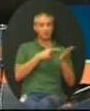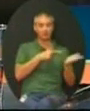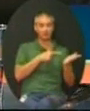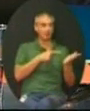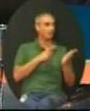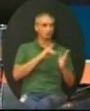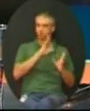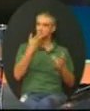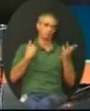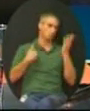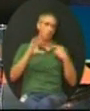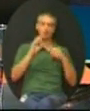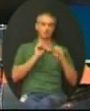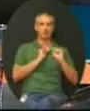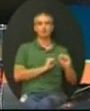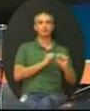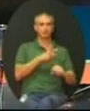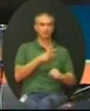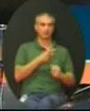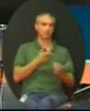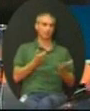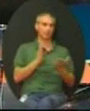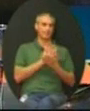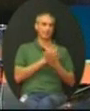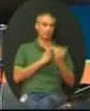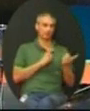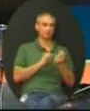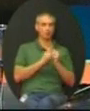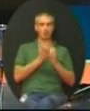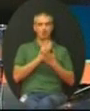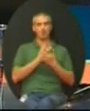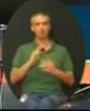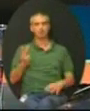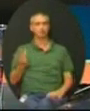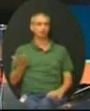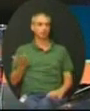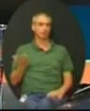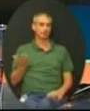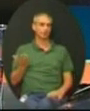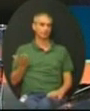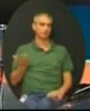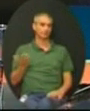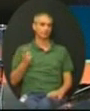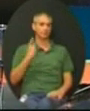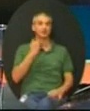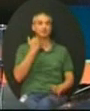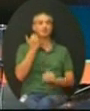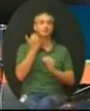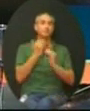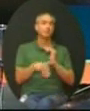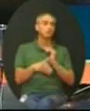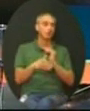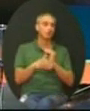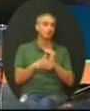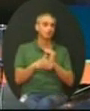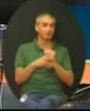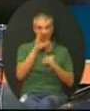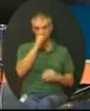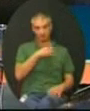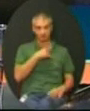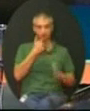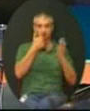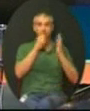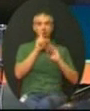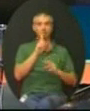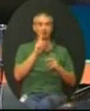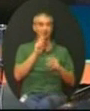ככה, יש יותר נטייה לתמוך בהחלטה זו מאשר בהחלטה השנייה. אבל בסופו של דבר, אני, לתפיסתי,